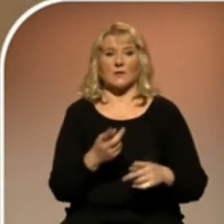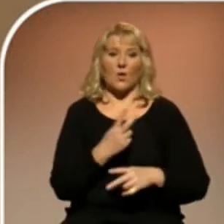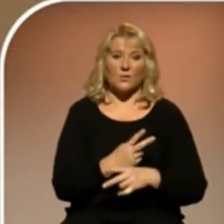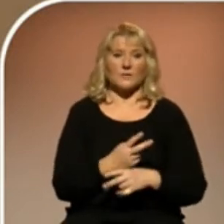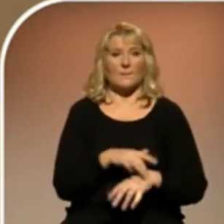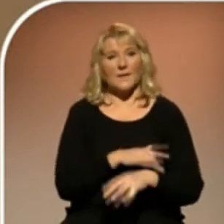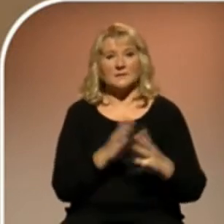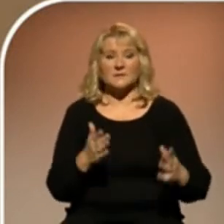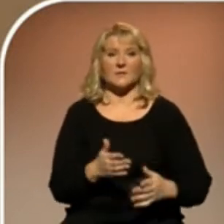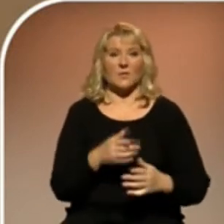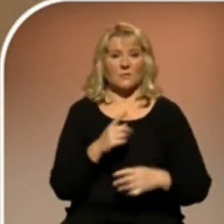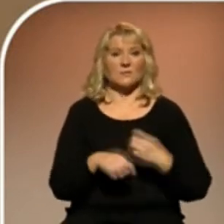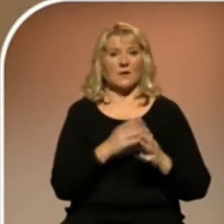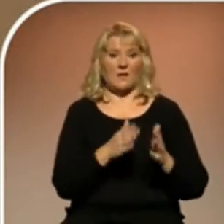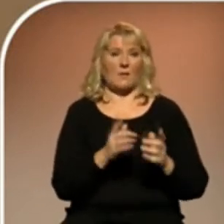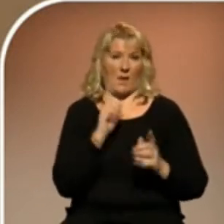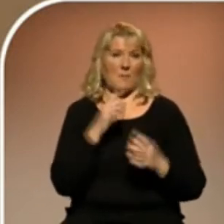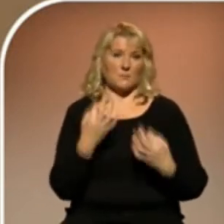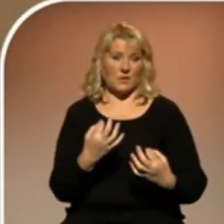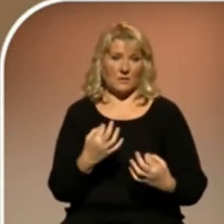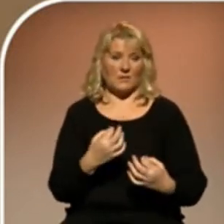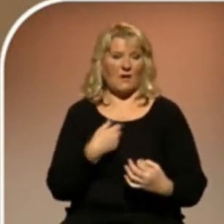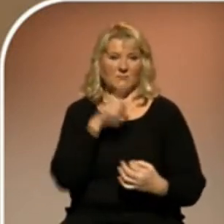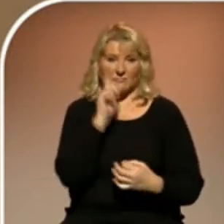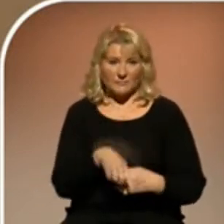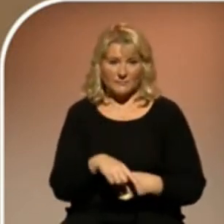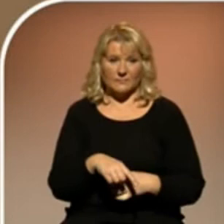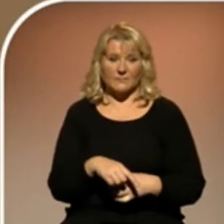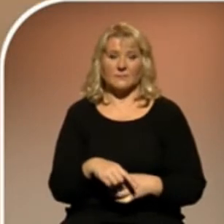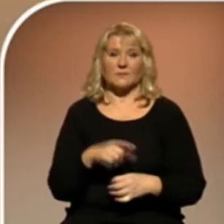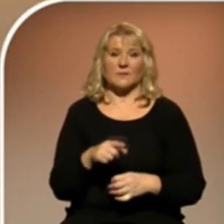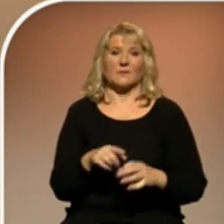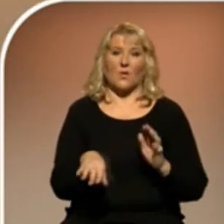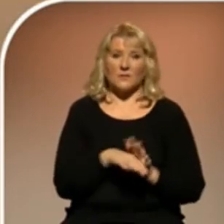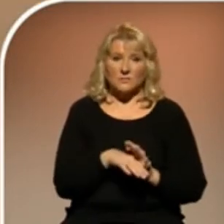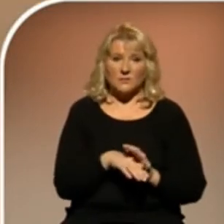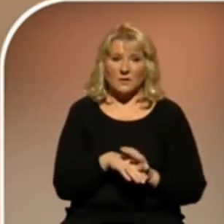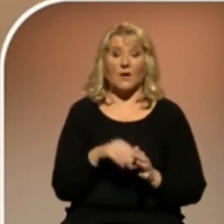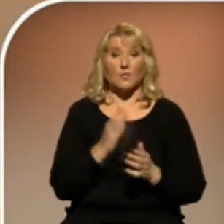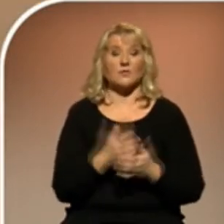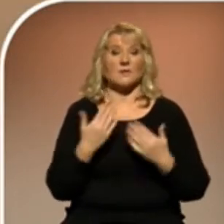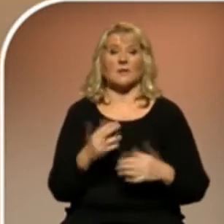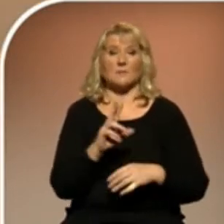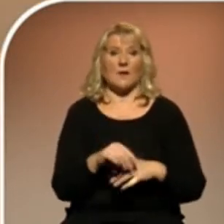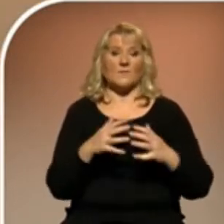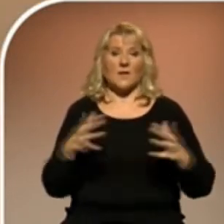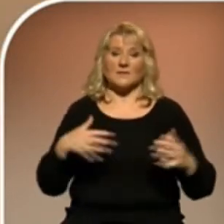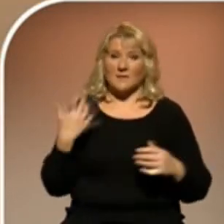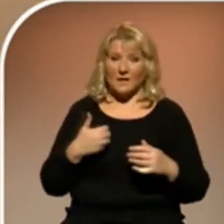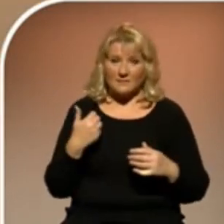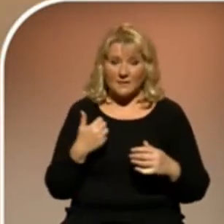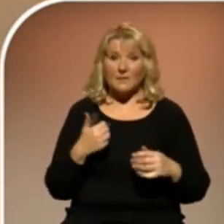hotel, penzion a jít tímto směrem. Mm-hmm. Vy jste odešla. Odešla jste, máte vlastně dneska velikánský statek, kde jsou nejenom ti velbloudi,